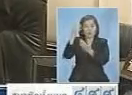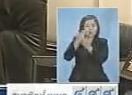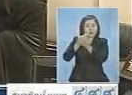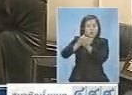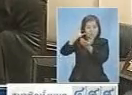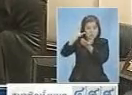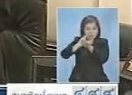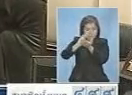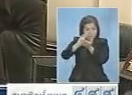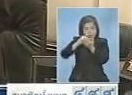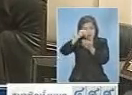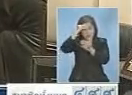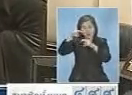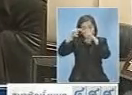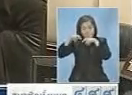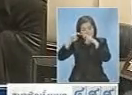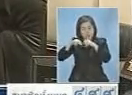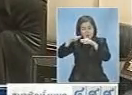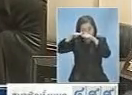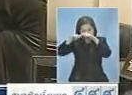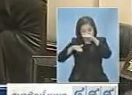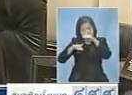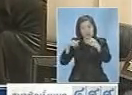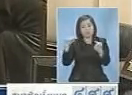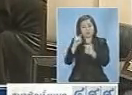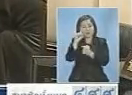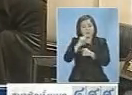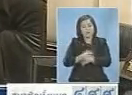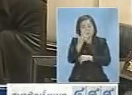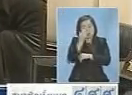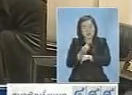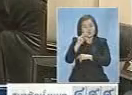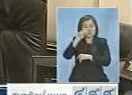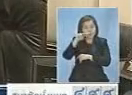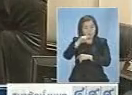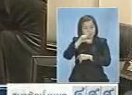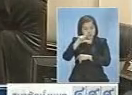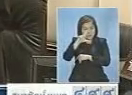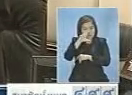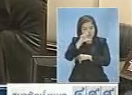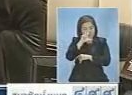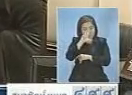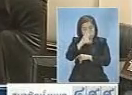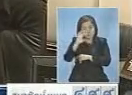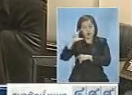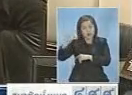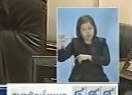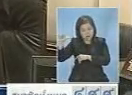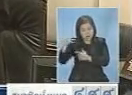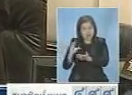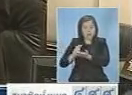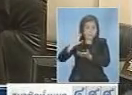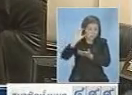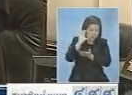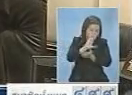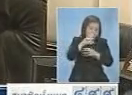งครับจาก 4,061 เหลือ 2,444 ล้านงบที่ไปใช้ให้มหาวิทยาลัยวิจัย800